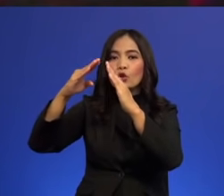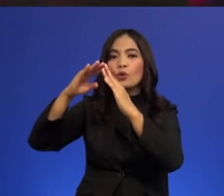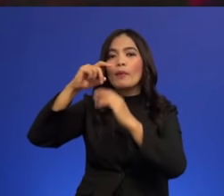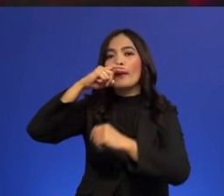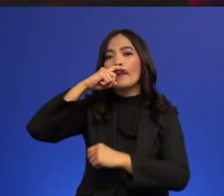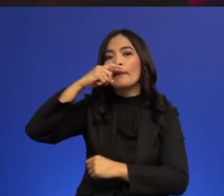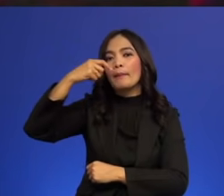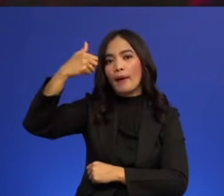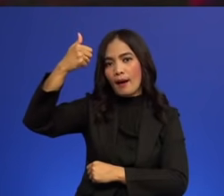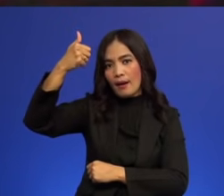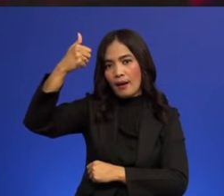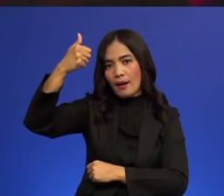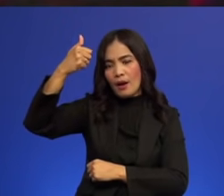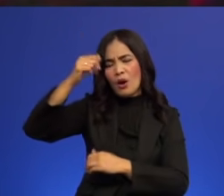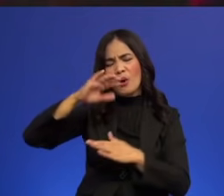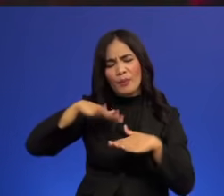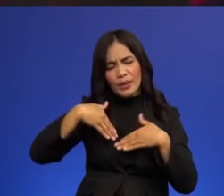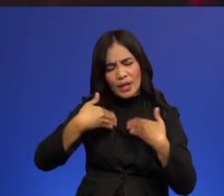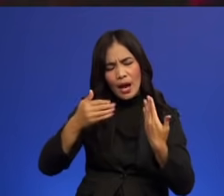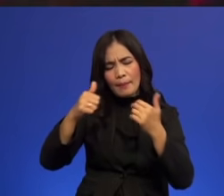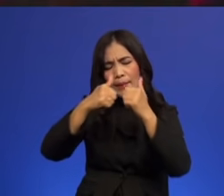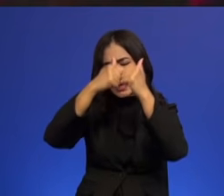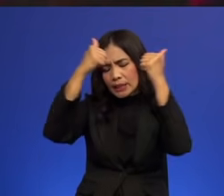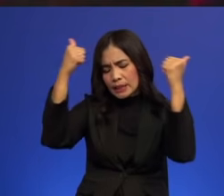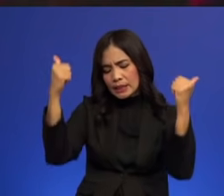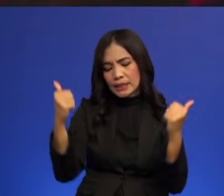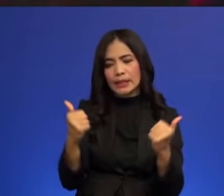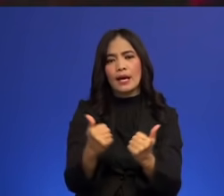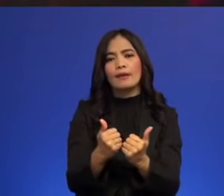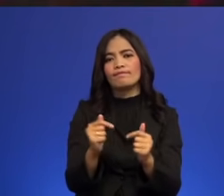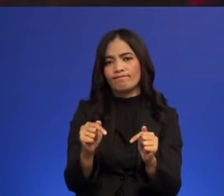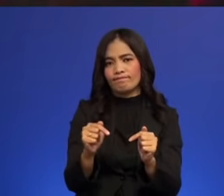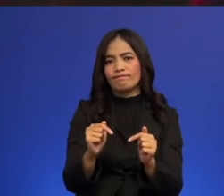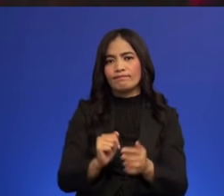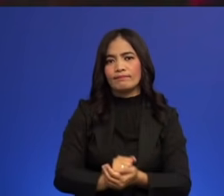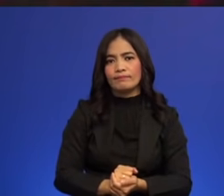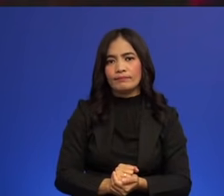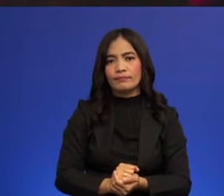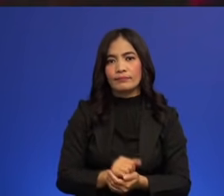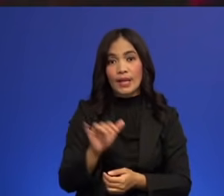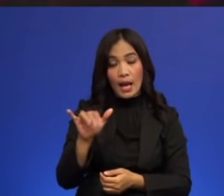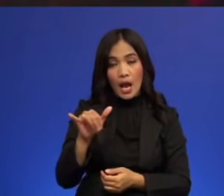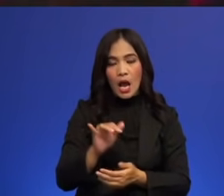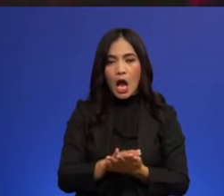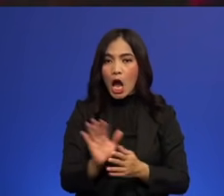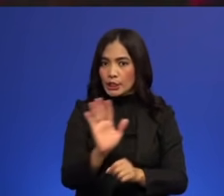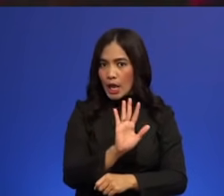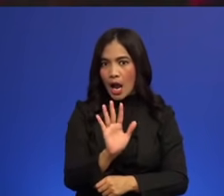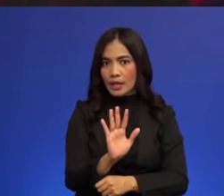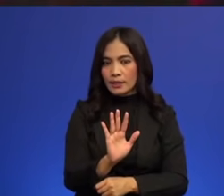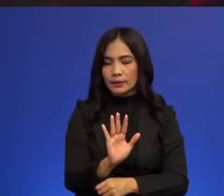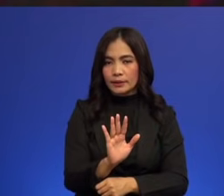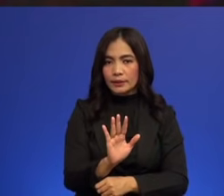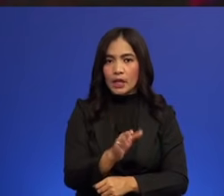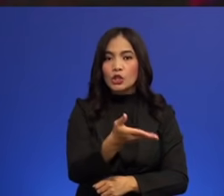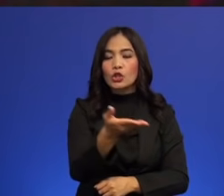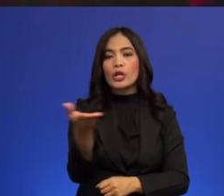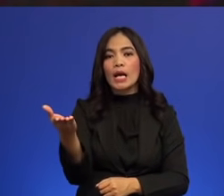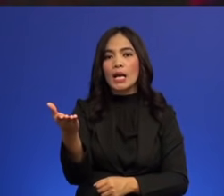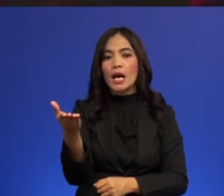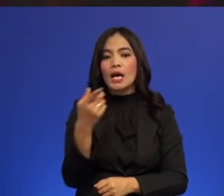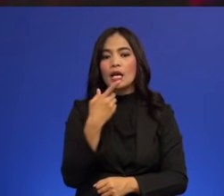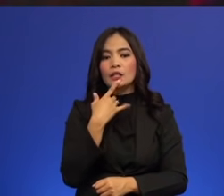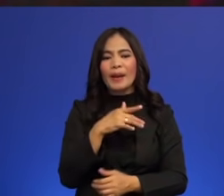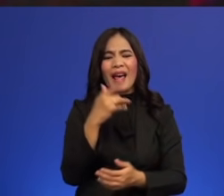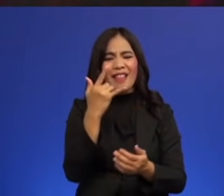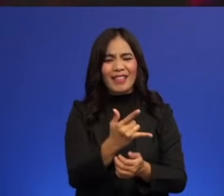bapakmu. Betapa indahnya itu. Oleh sebab itu jangan saudara terpasung